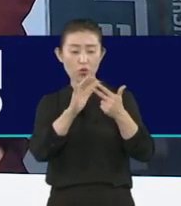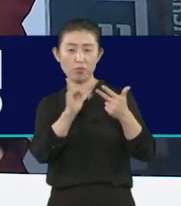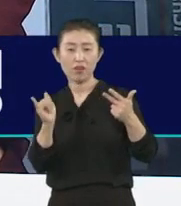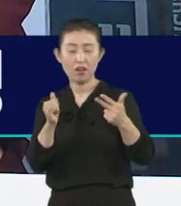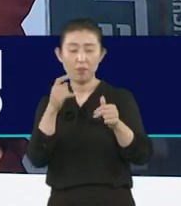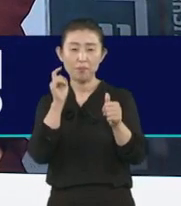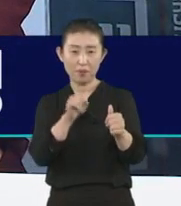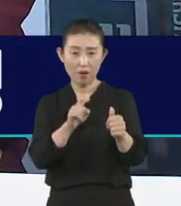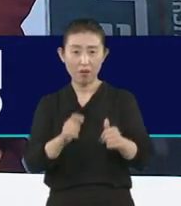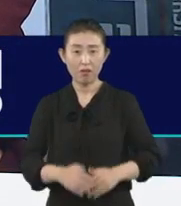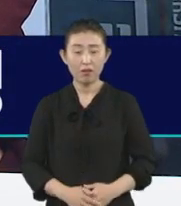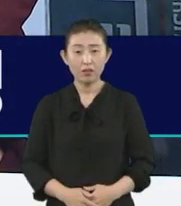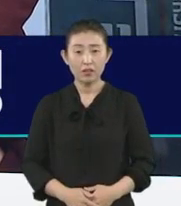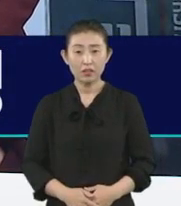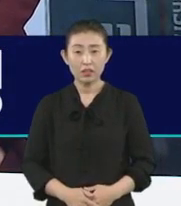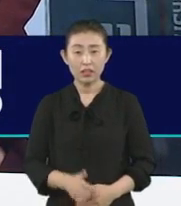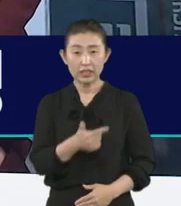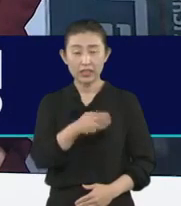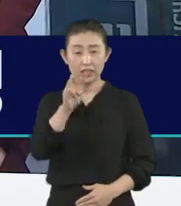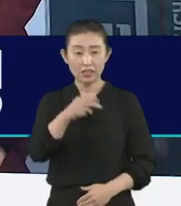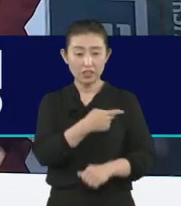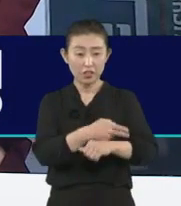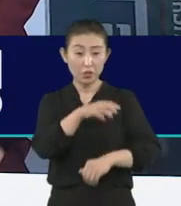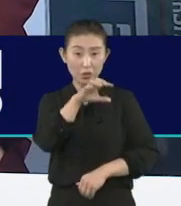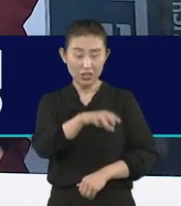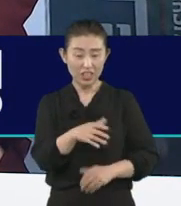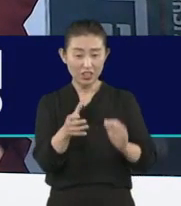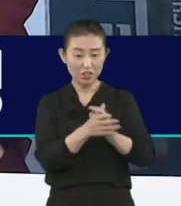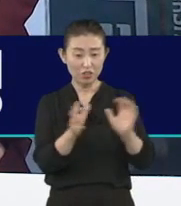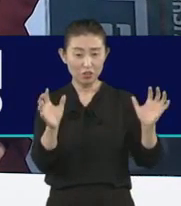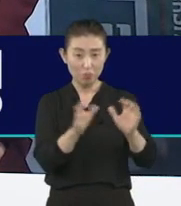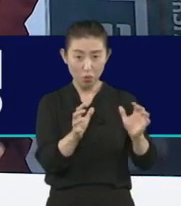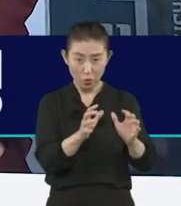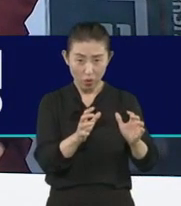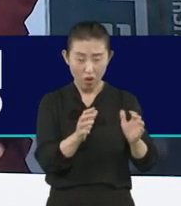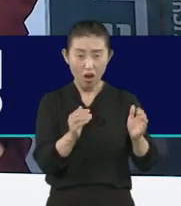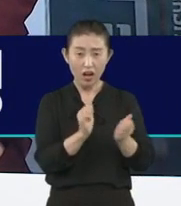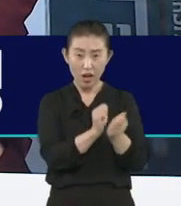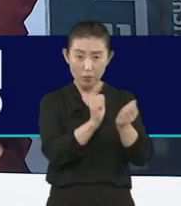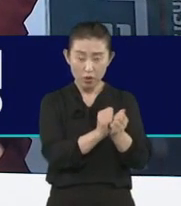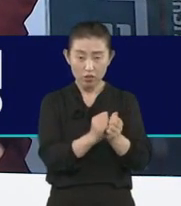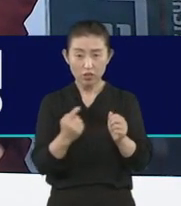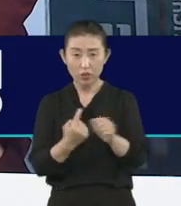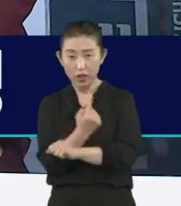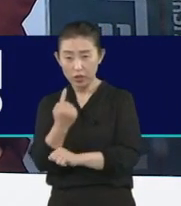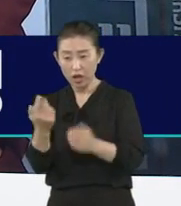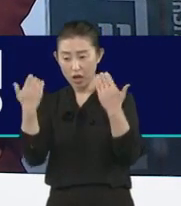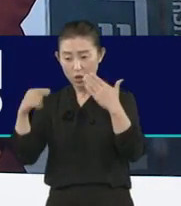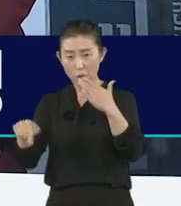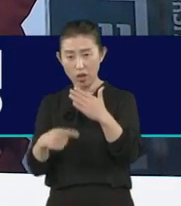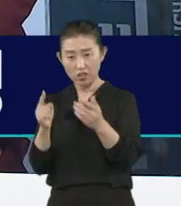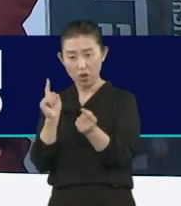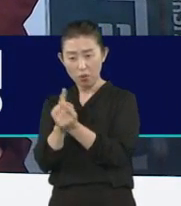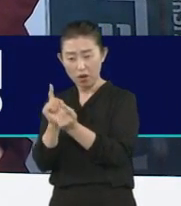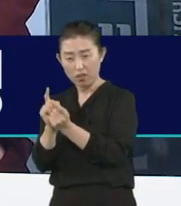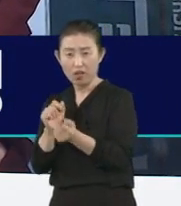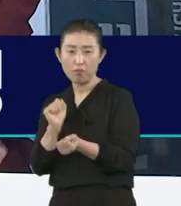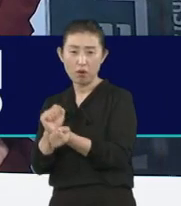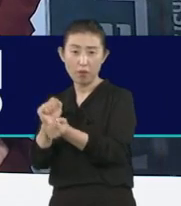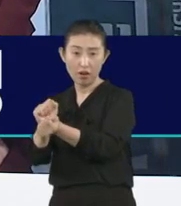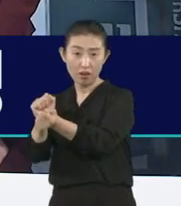추가로 감염됐습니다. 대천 해수욕장으로 친구 모임을 다녀온 학생 외에도 교내 접촉에 따른 감염이 확산되고